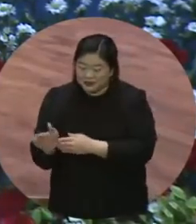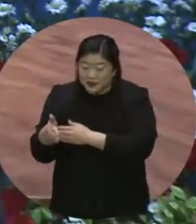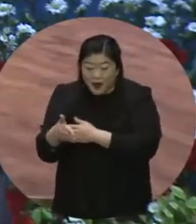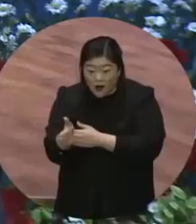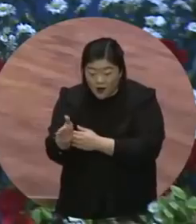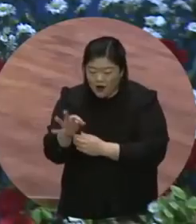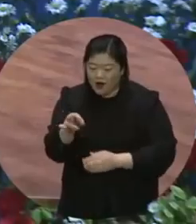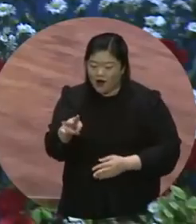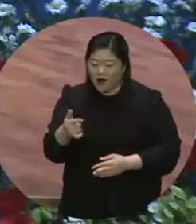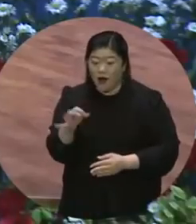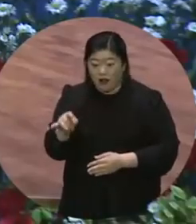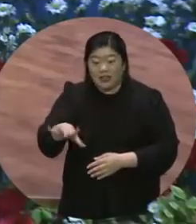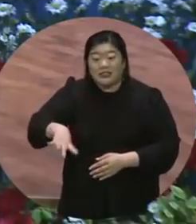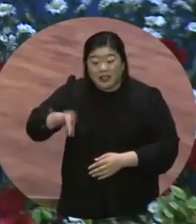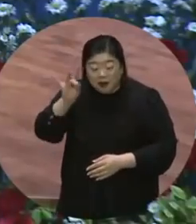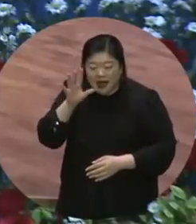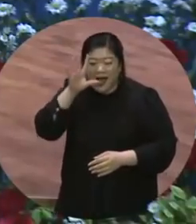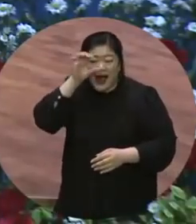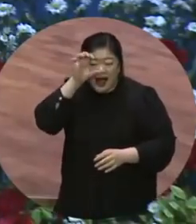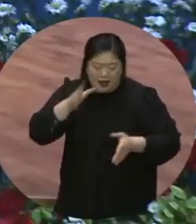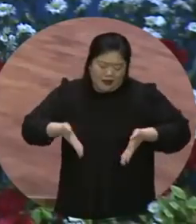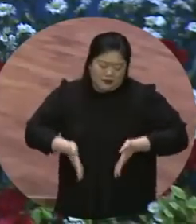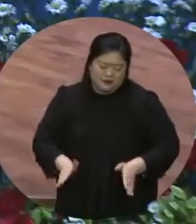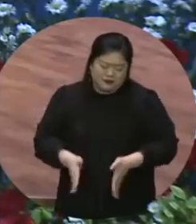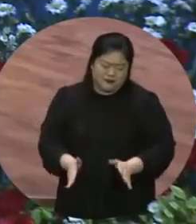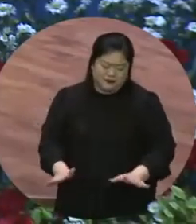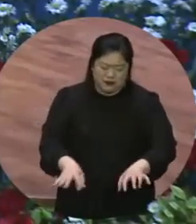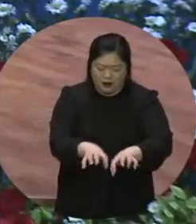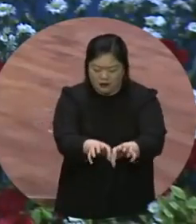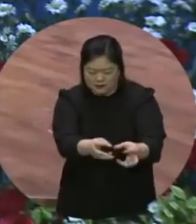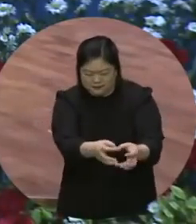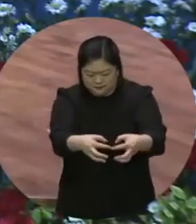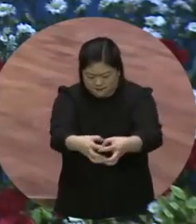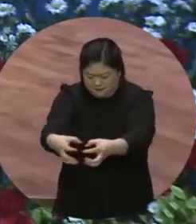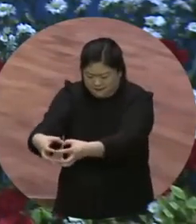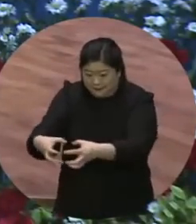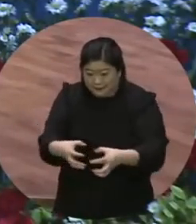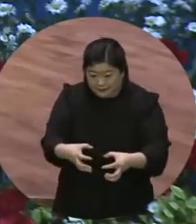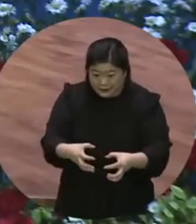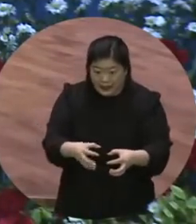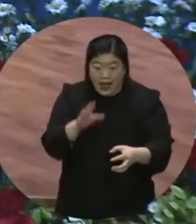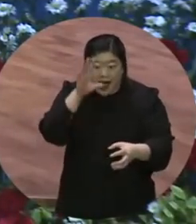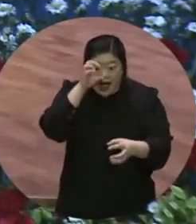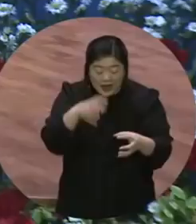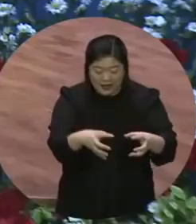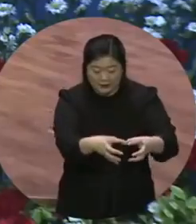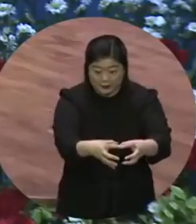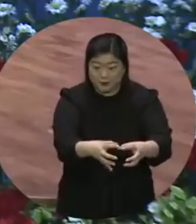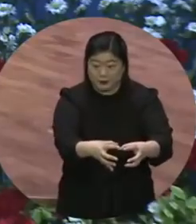이렇게 알을 까잖아요. 알을 탁, 막 수천 개 알을 까놓으면요. 그 까놓으면 그